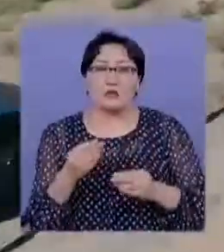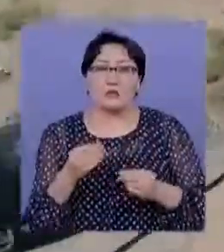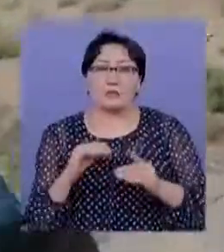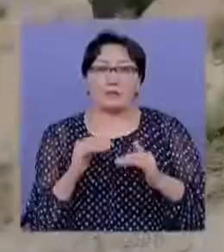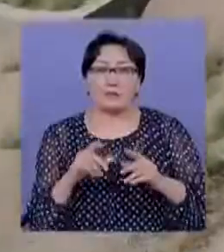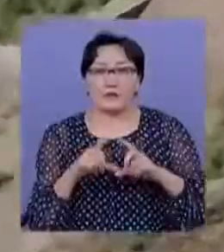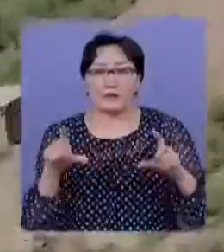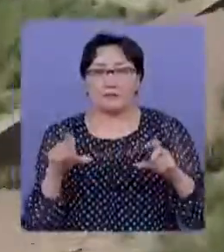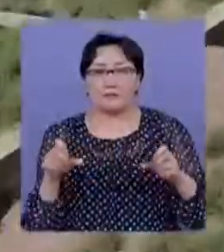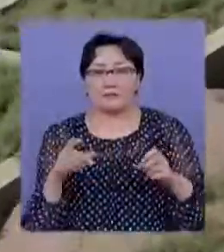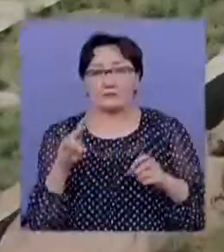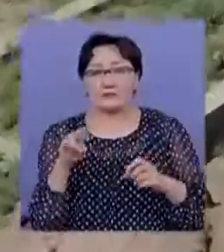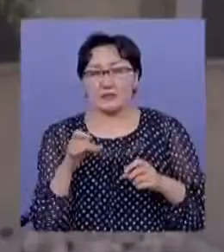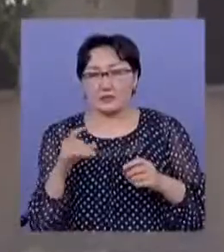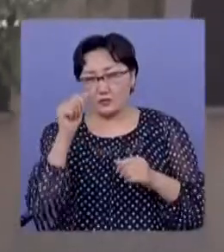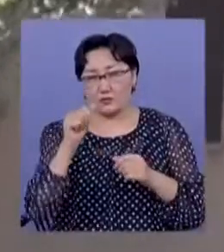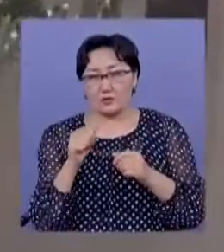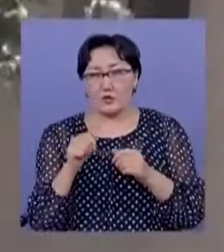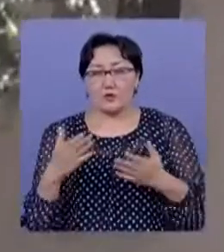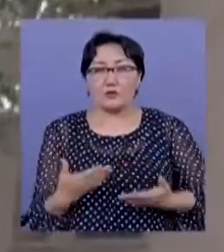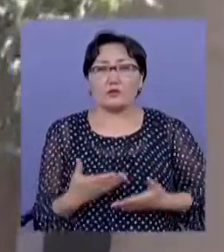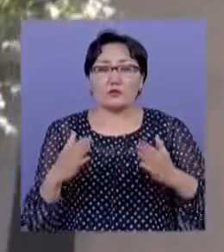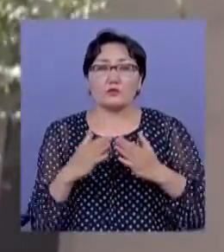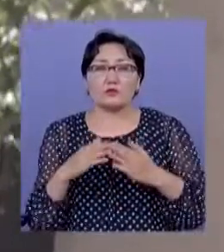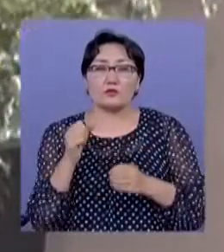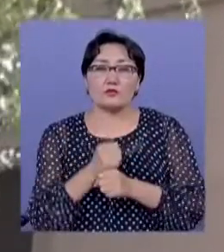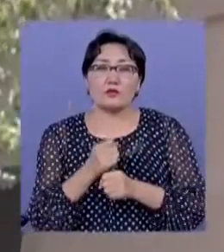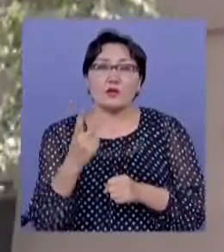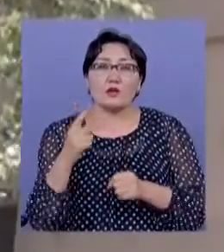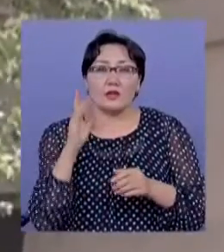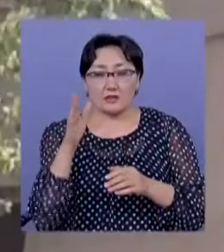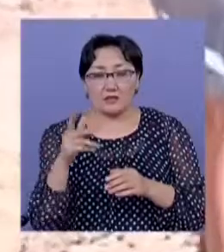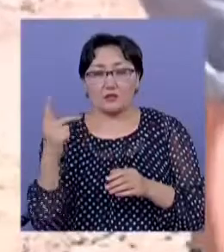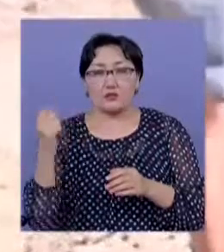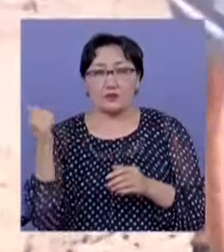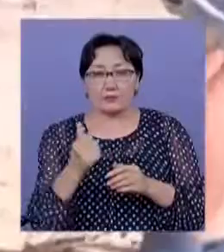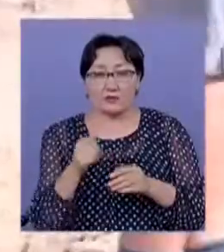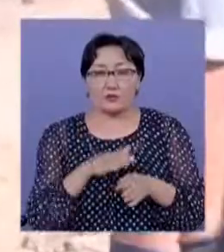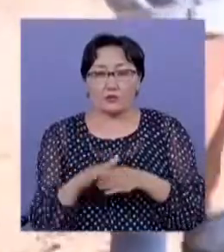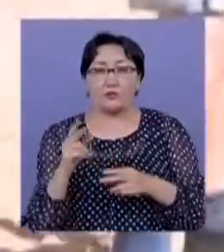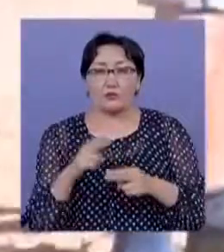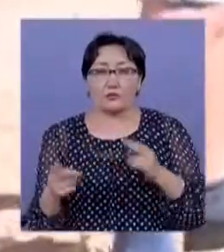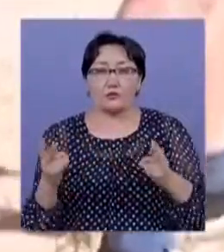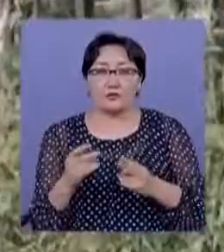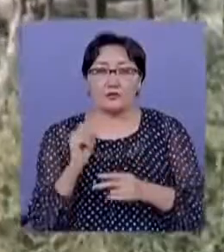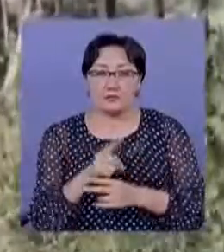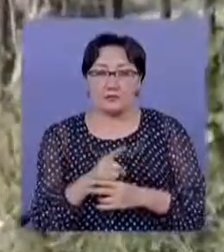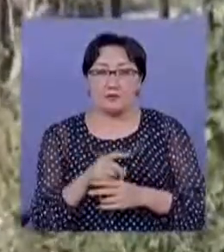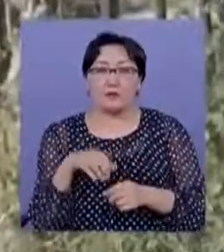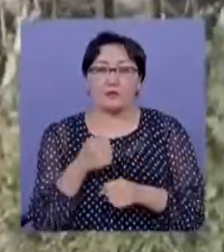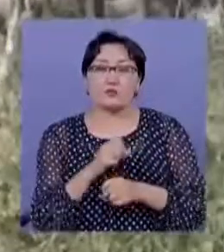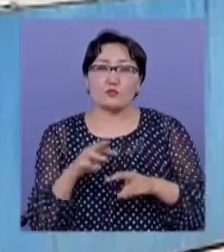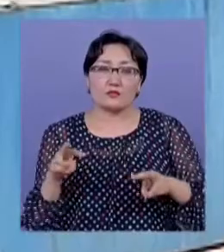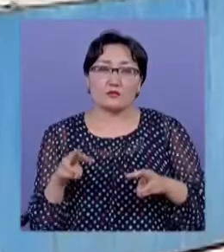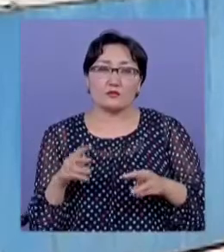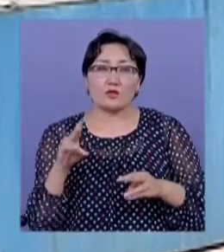коммерциялық нысандар қыркүйекте, ал тұрғын үйлердің жұмыстары алдағы 3 аптаның ішінде толық бітуі тиіс деп тапсырма берген үкімет